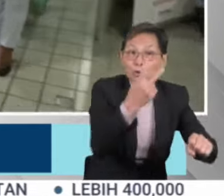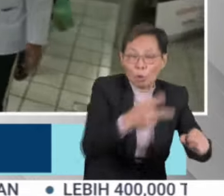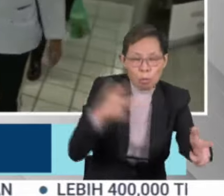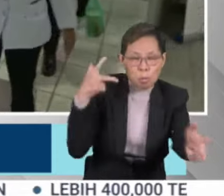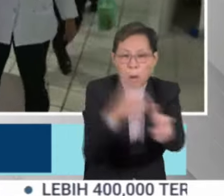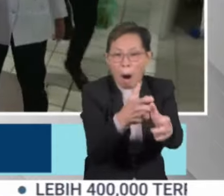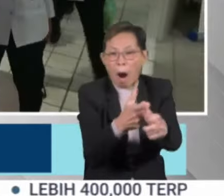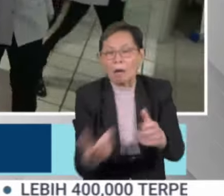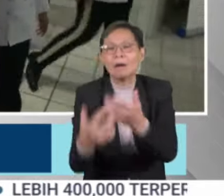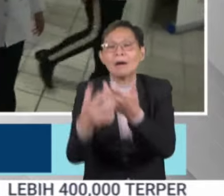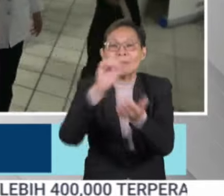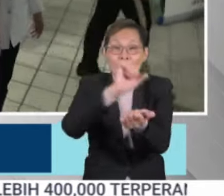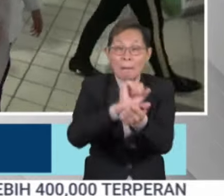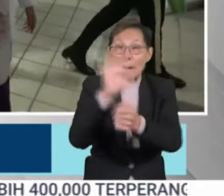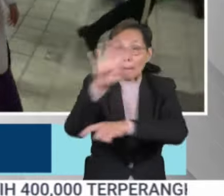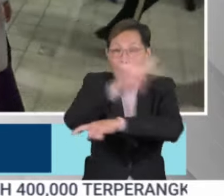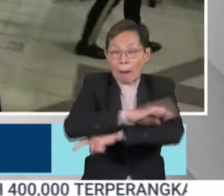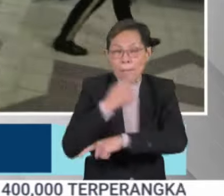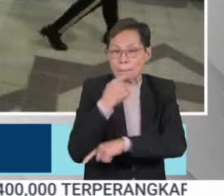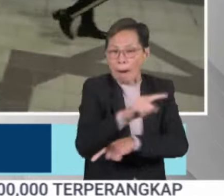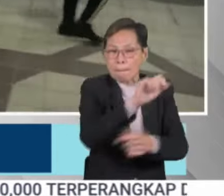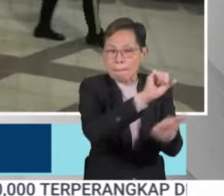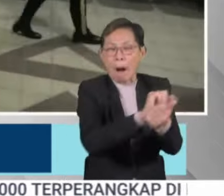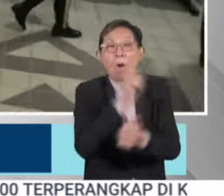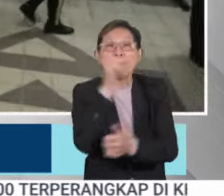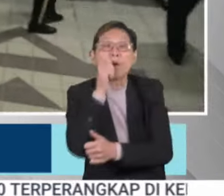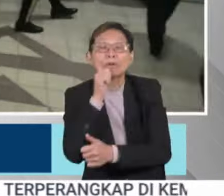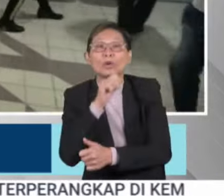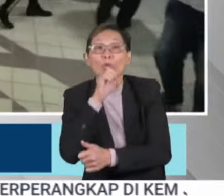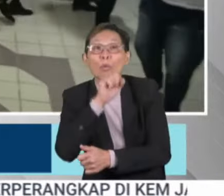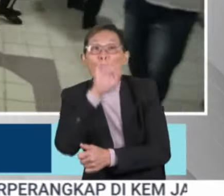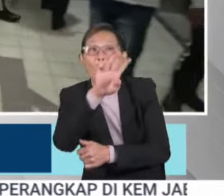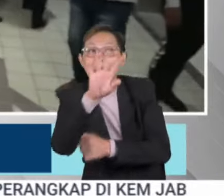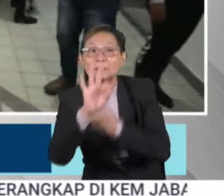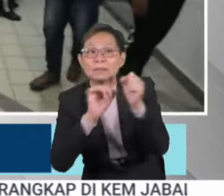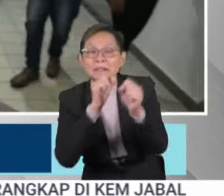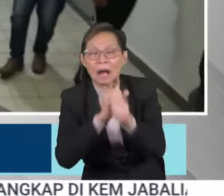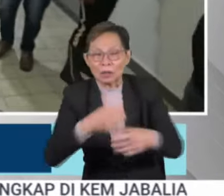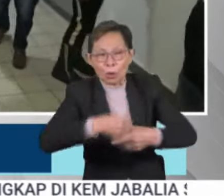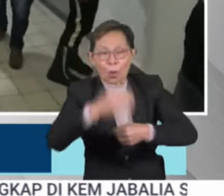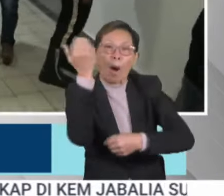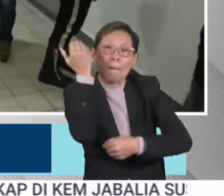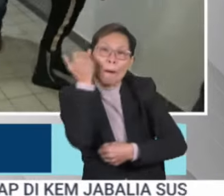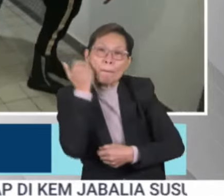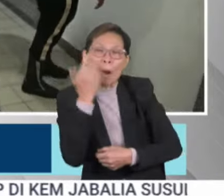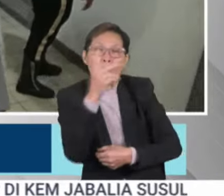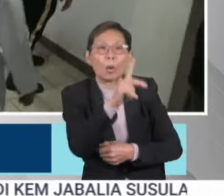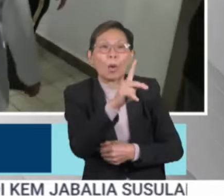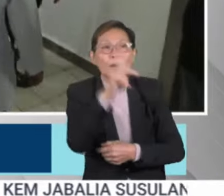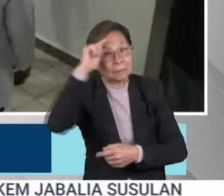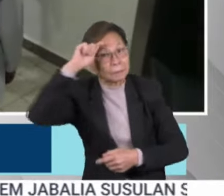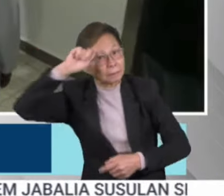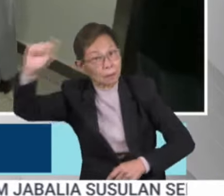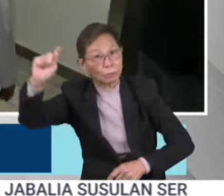di reman 4 hari. Perintah reman terhadap wanita berusia 49 tahun itu dikeluarkan Magistrate Kuala Terengganu.